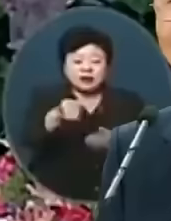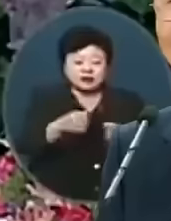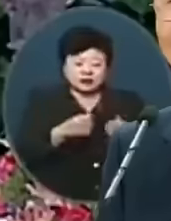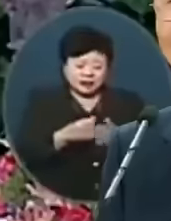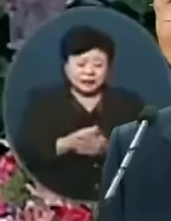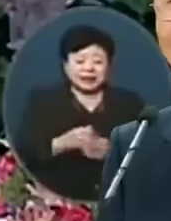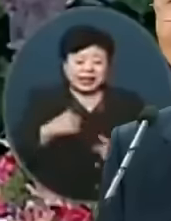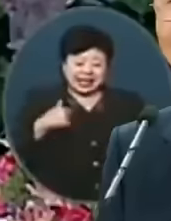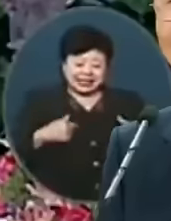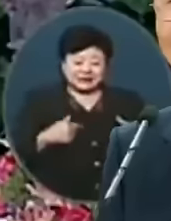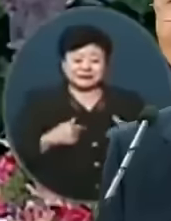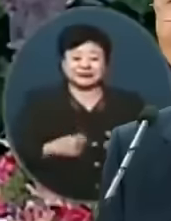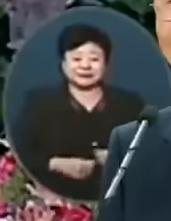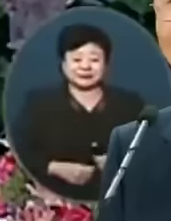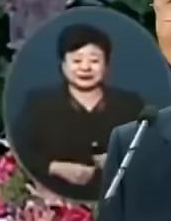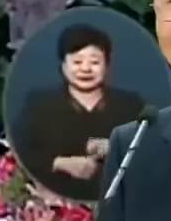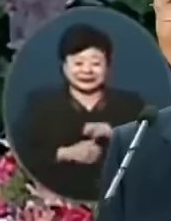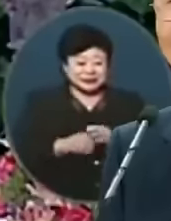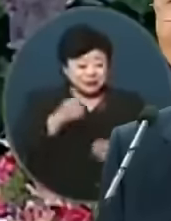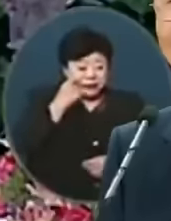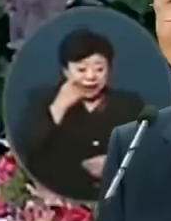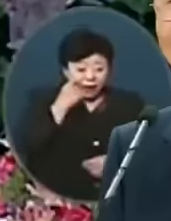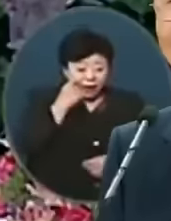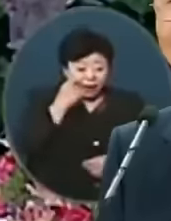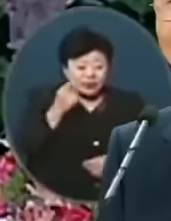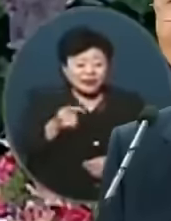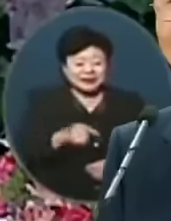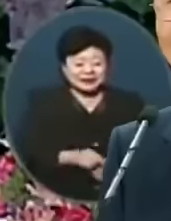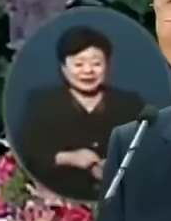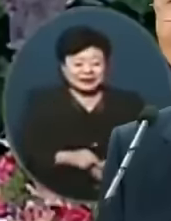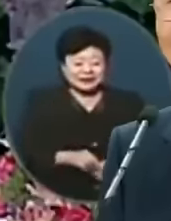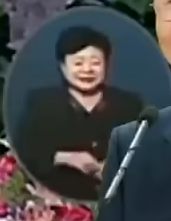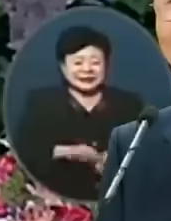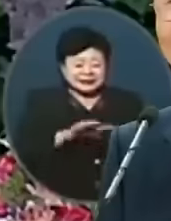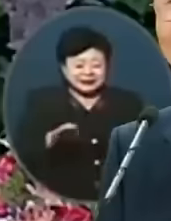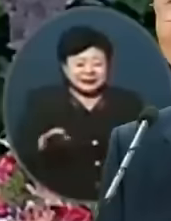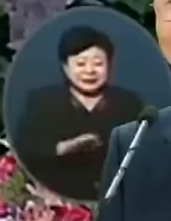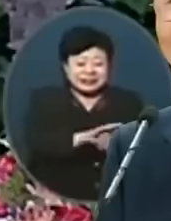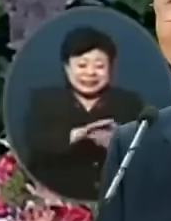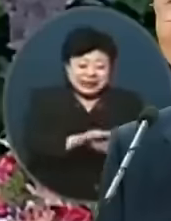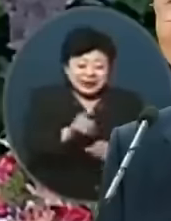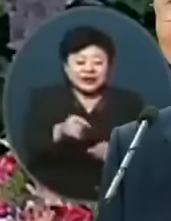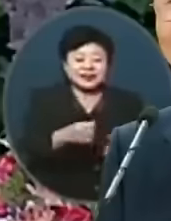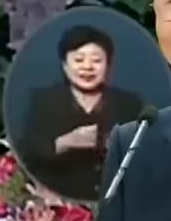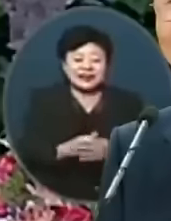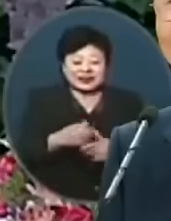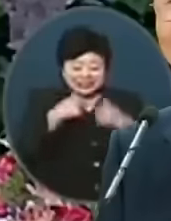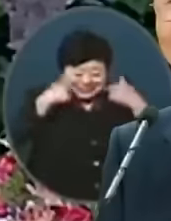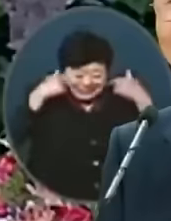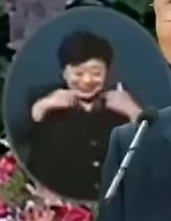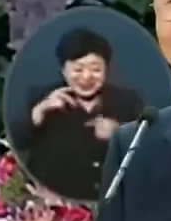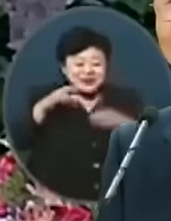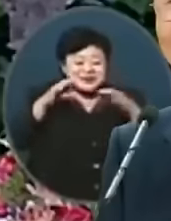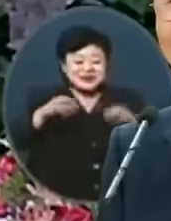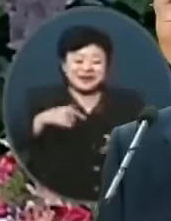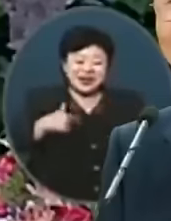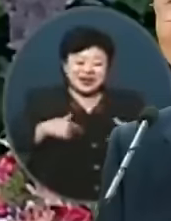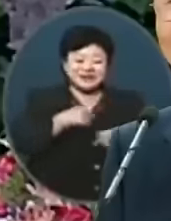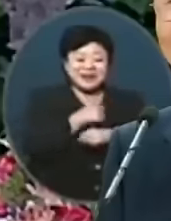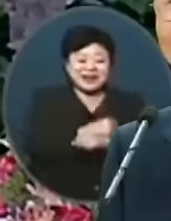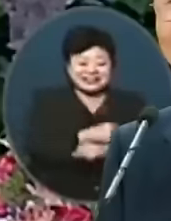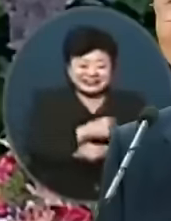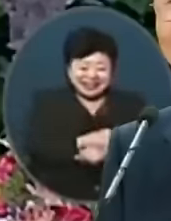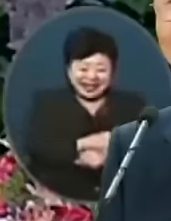말미암아 기쁨을 이기지 못하시며 너를 잠잠히 사랑하시며 너로 말미암아 즐거이 부르며 기뻐하시랴.